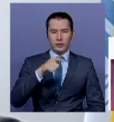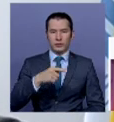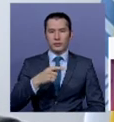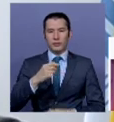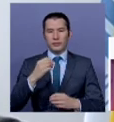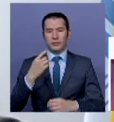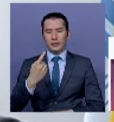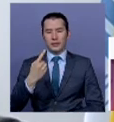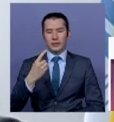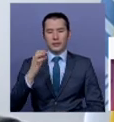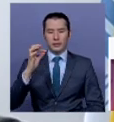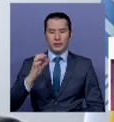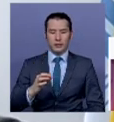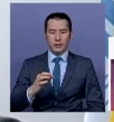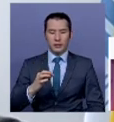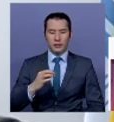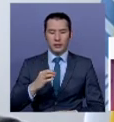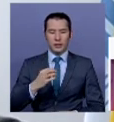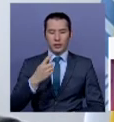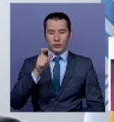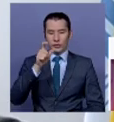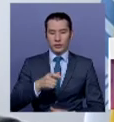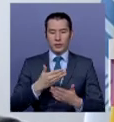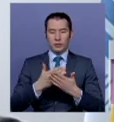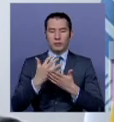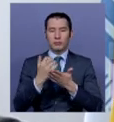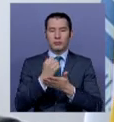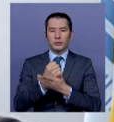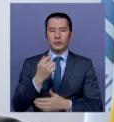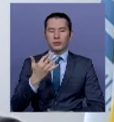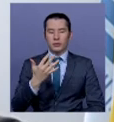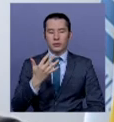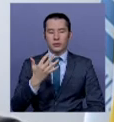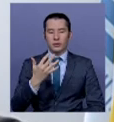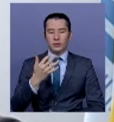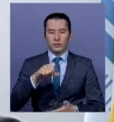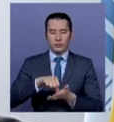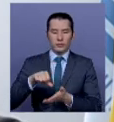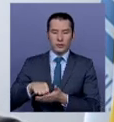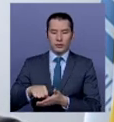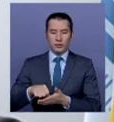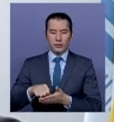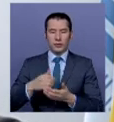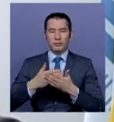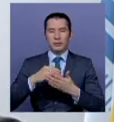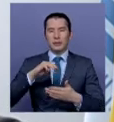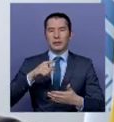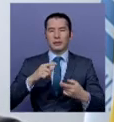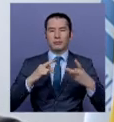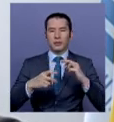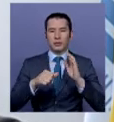күнкөріс мөлшерлемесіне дейін жан басына шаққандағы табысы келетін отбасылар қатыса алады. Оны теңгемен айтатын болсақ,